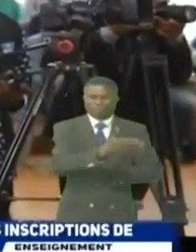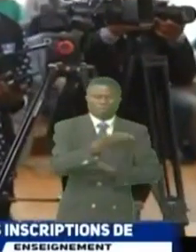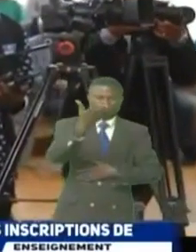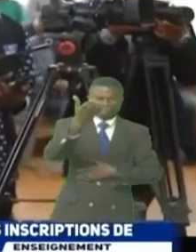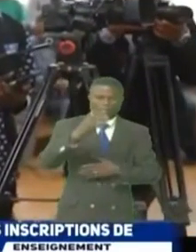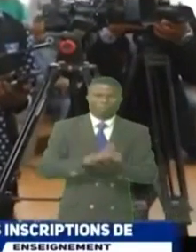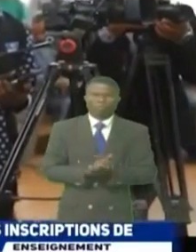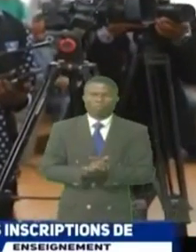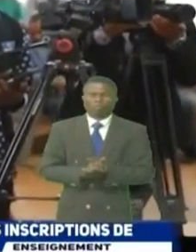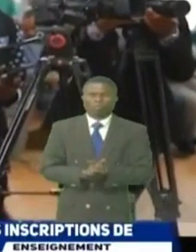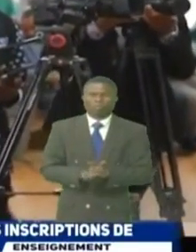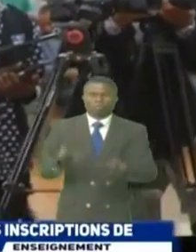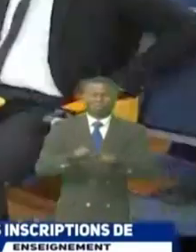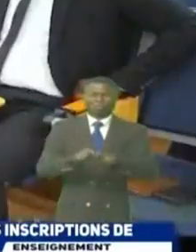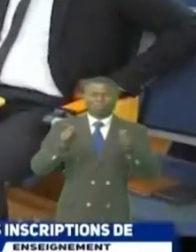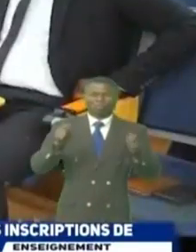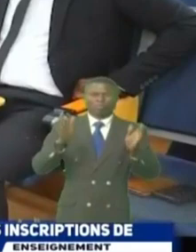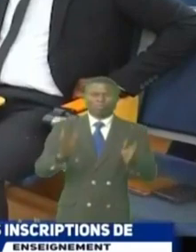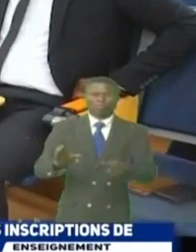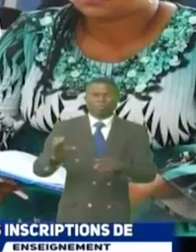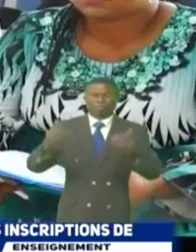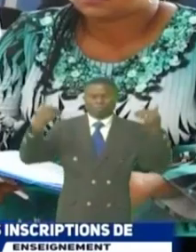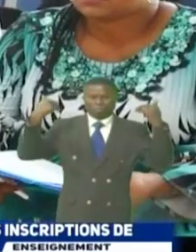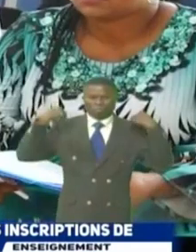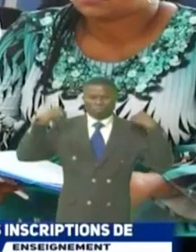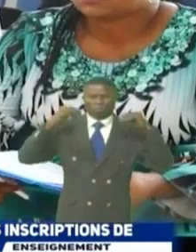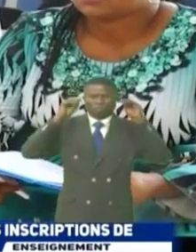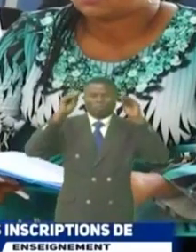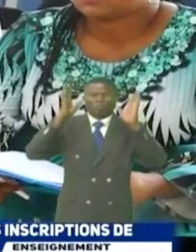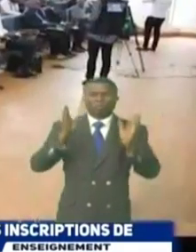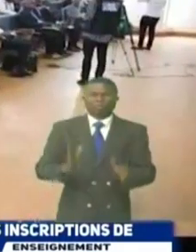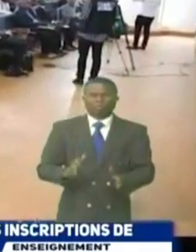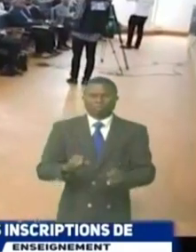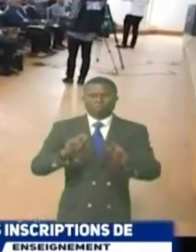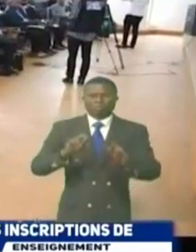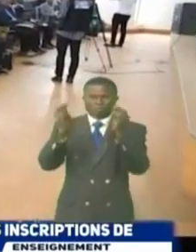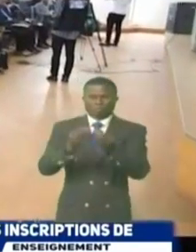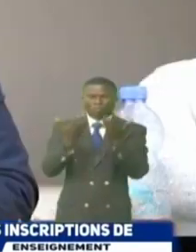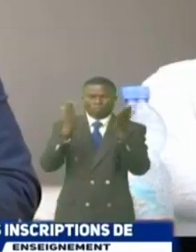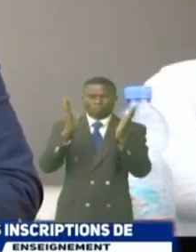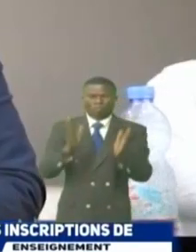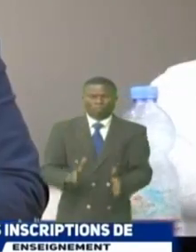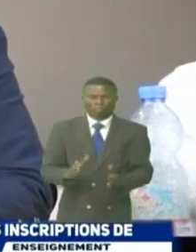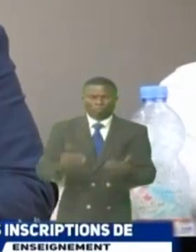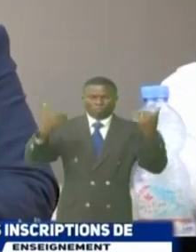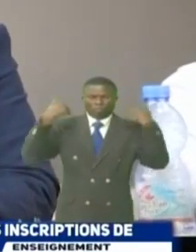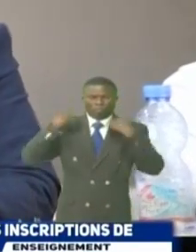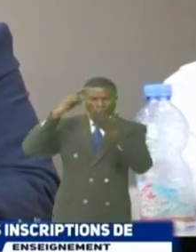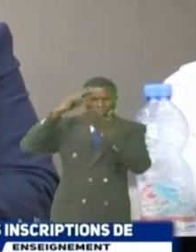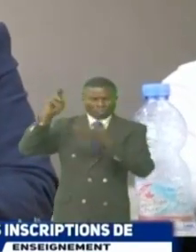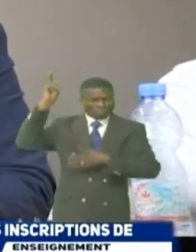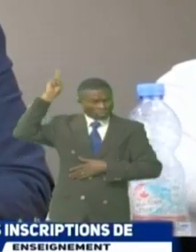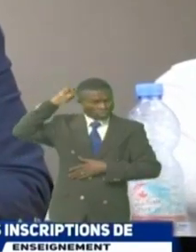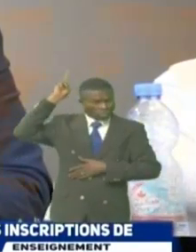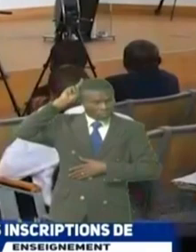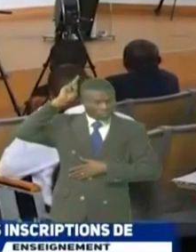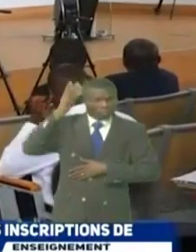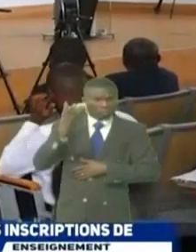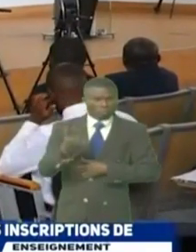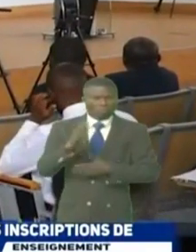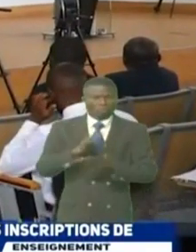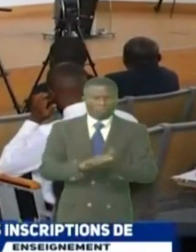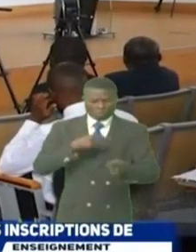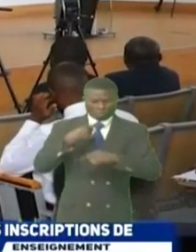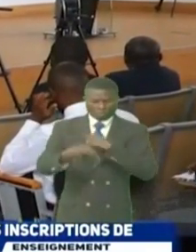C'est devant la presse, le corps enseignant ainsi qu'une représentation des étudiants, que le recteur de l'université de Kolwezi, Unicole, a officiellement lancé